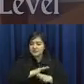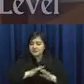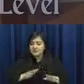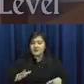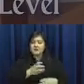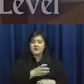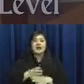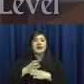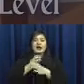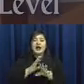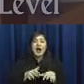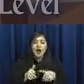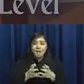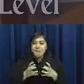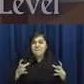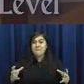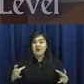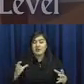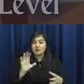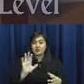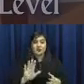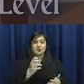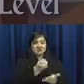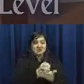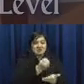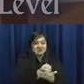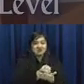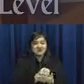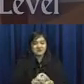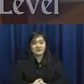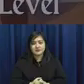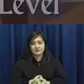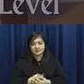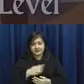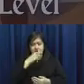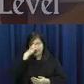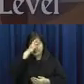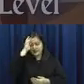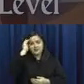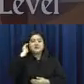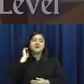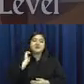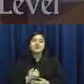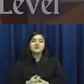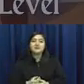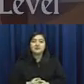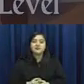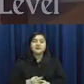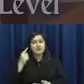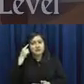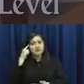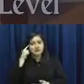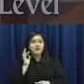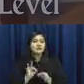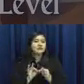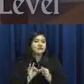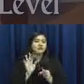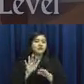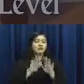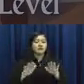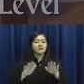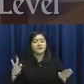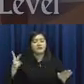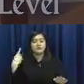ang kinikita mong sweldo. You see, ngayon magkakaproblema anak mo. Ang ilagay mo sa isipan mo, hindi